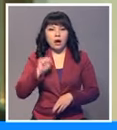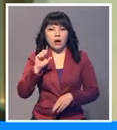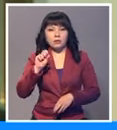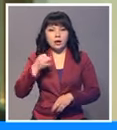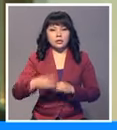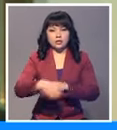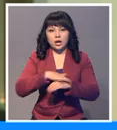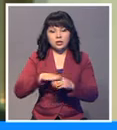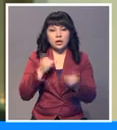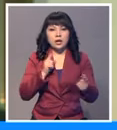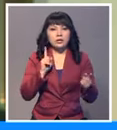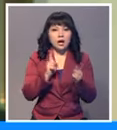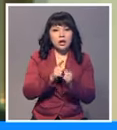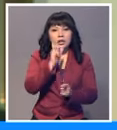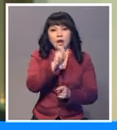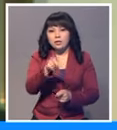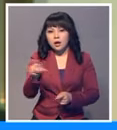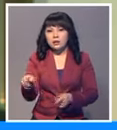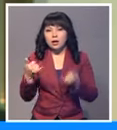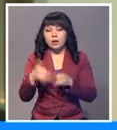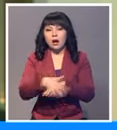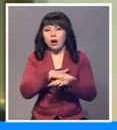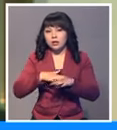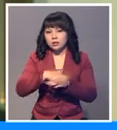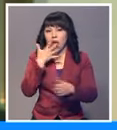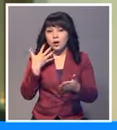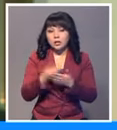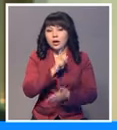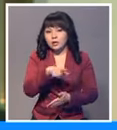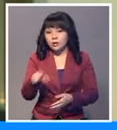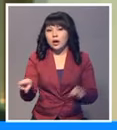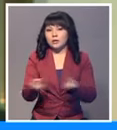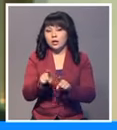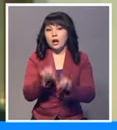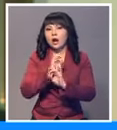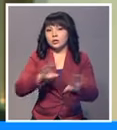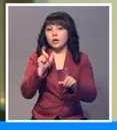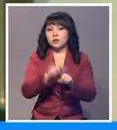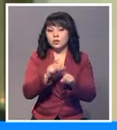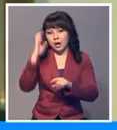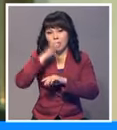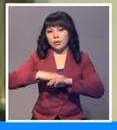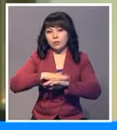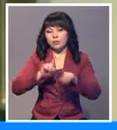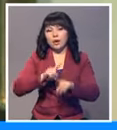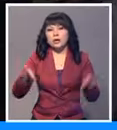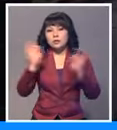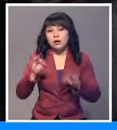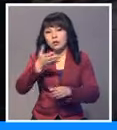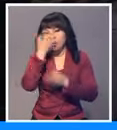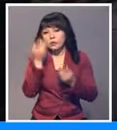музейінде тұрғанда зиялы қауымға Семей халқына айтатыным, мемлекет еш уақытта Семейді ұмытқан